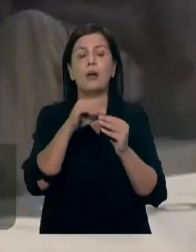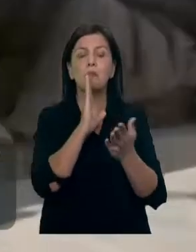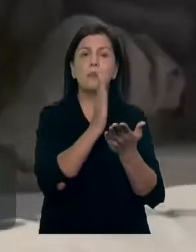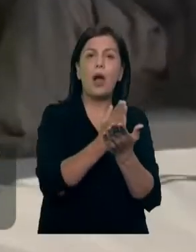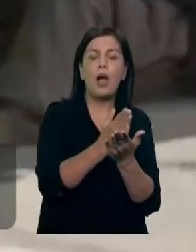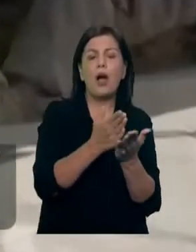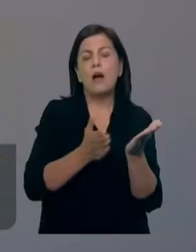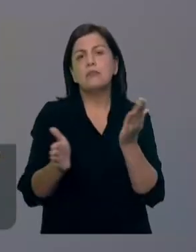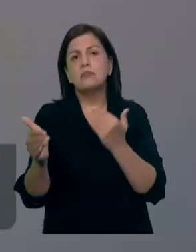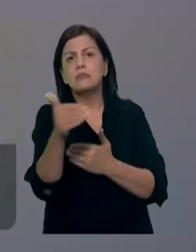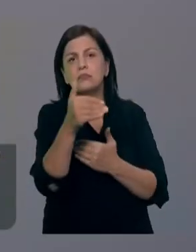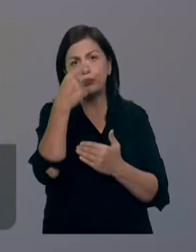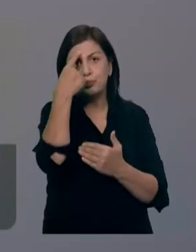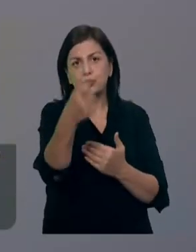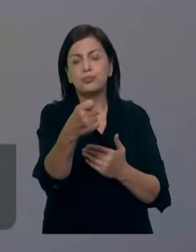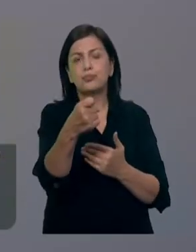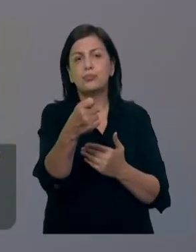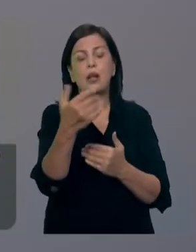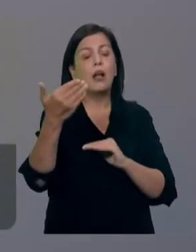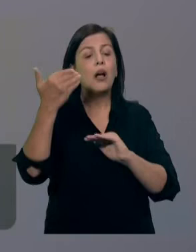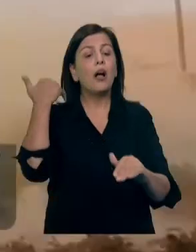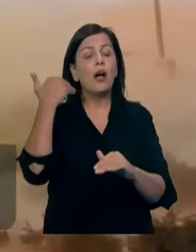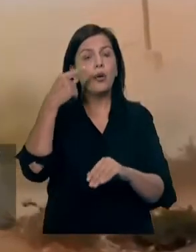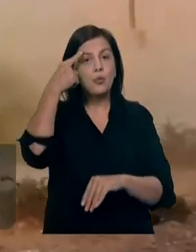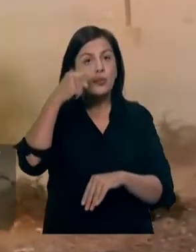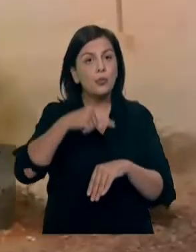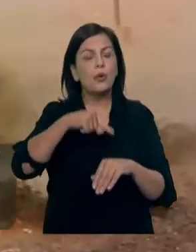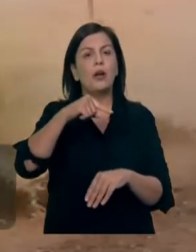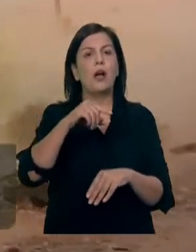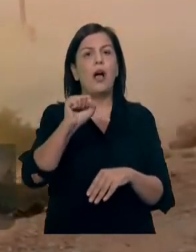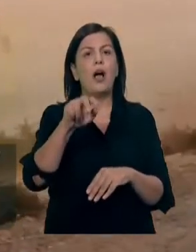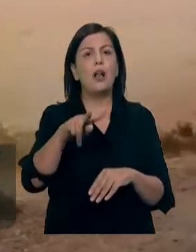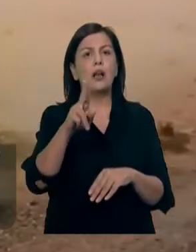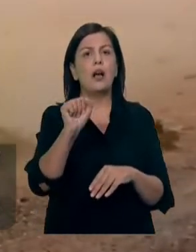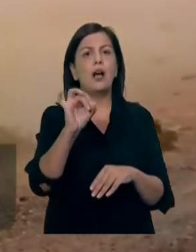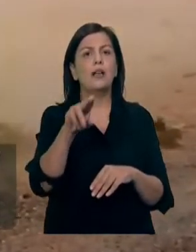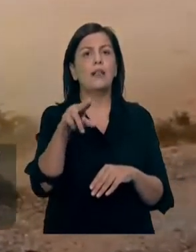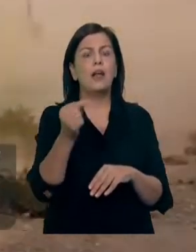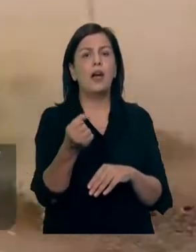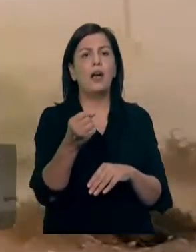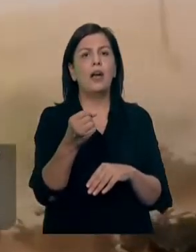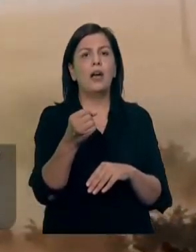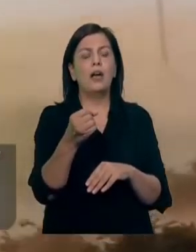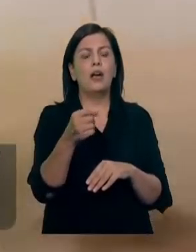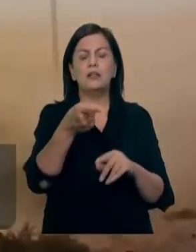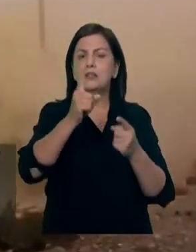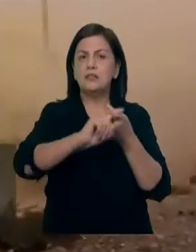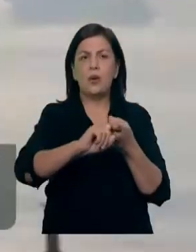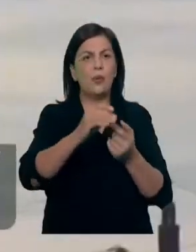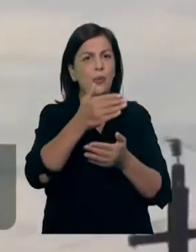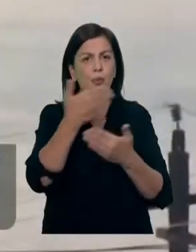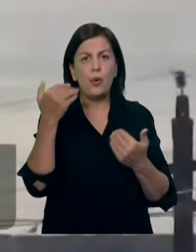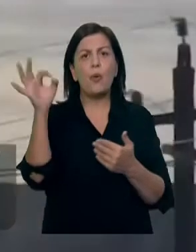dolayı yolla ifadə edib. Əvvəlki hadisələrdən dərs aldığını, Əl-Qaide kimi strukturlarla heç bir əlaqəsinin olmayacağını